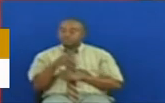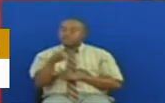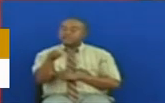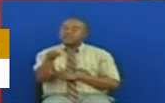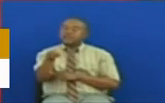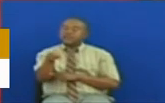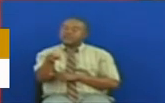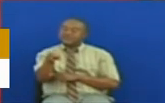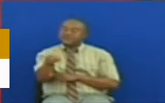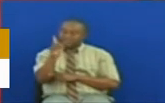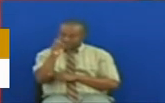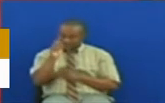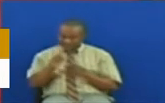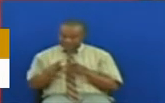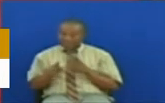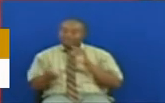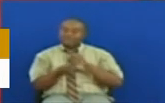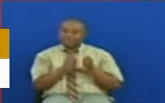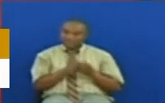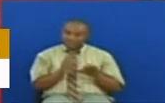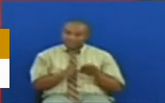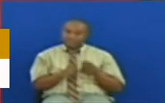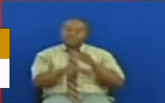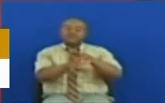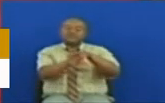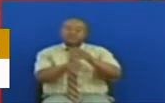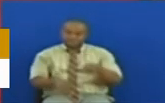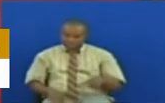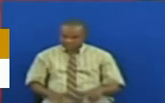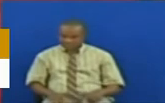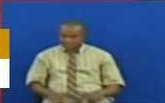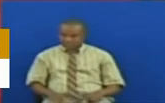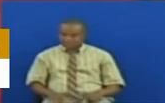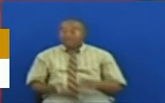aggregate device hizi tunazoziita FAD.